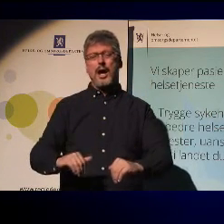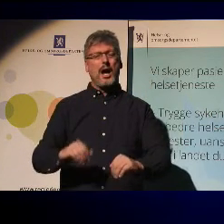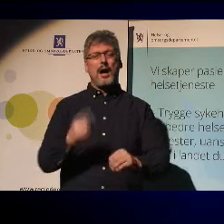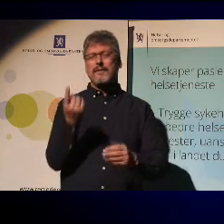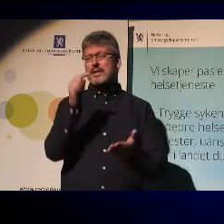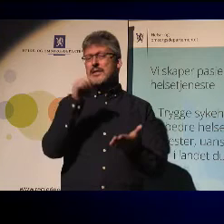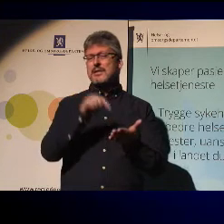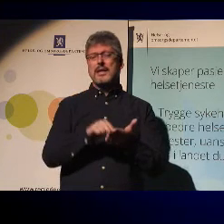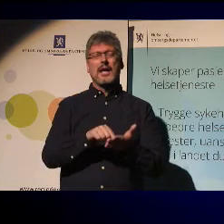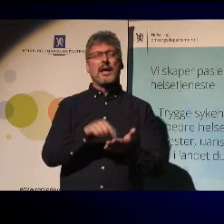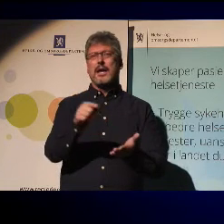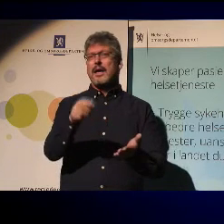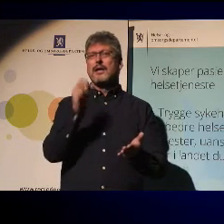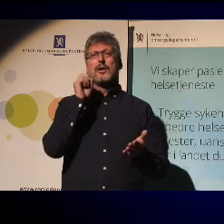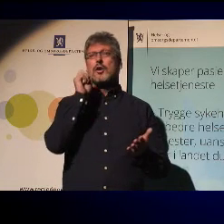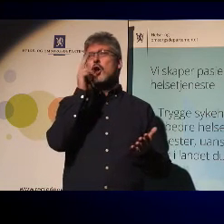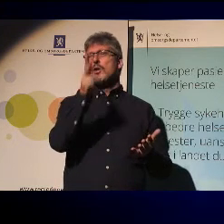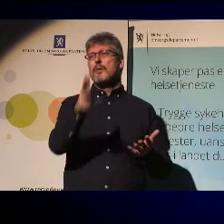Göteborg.